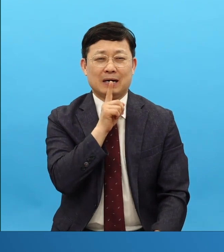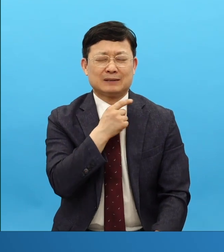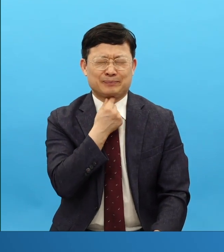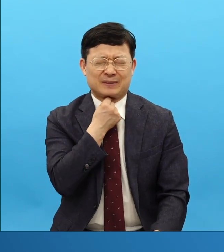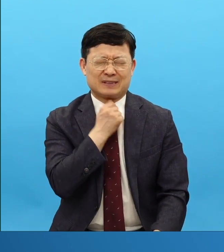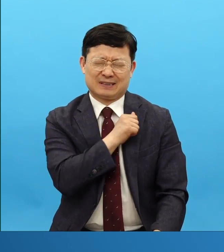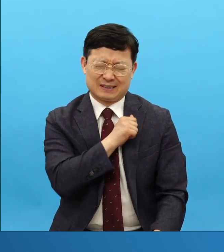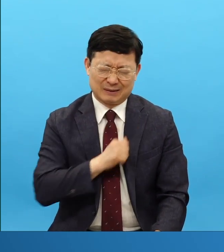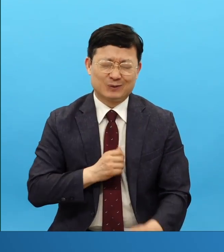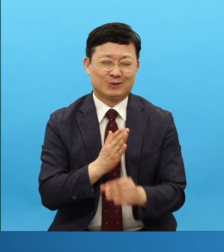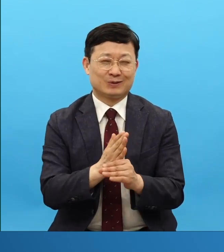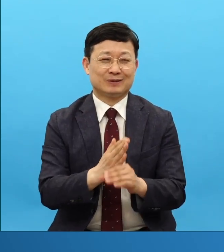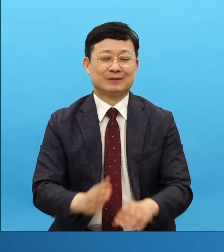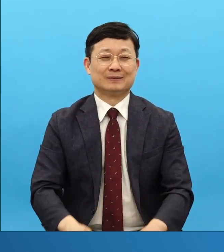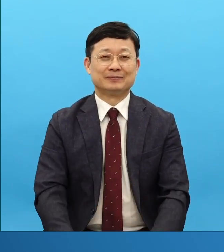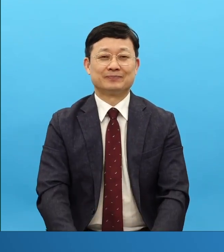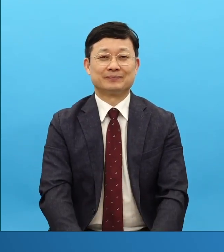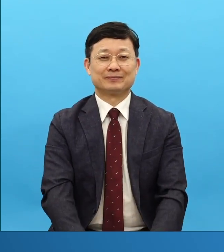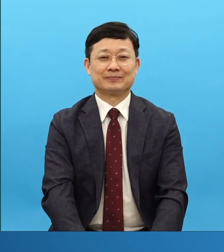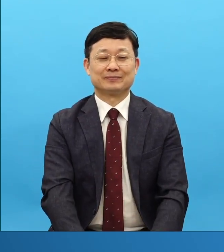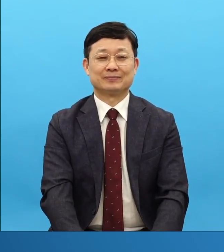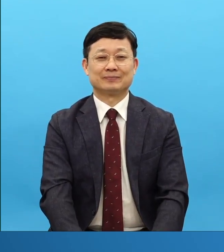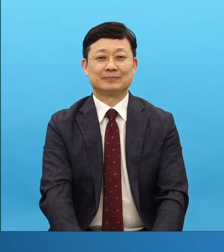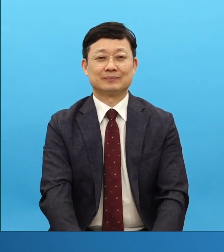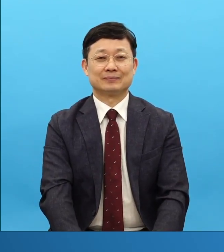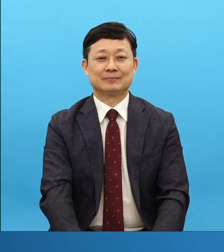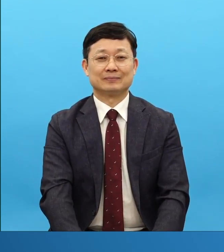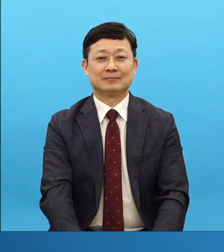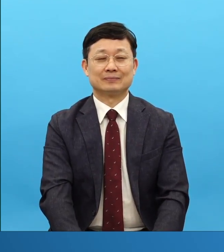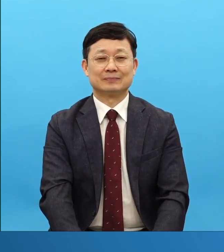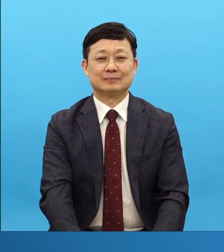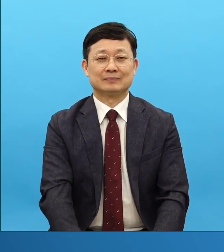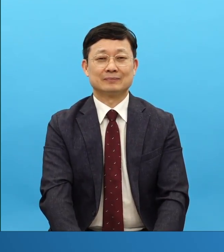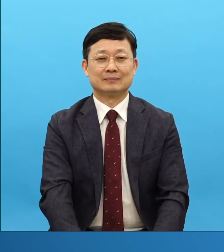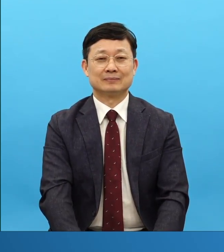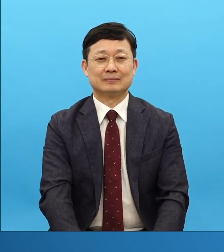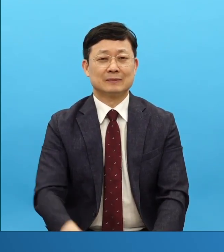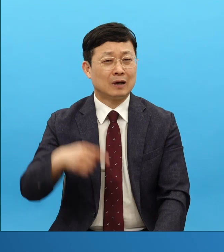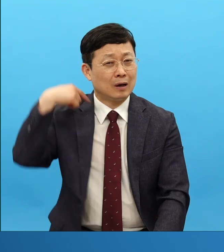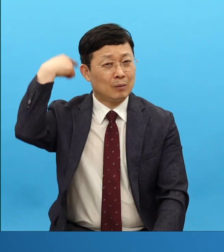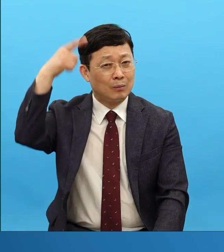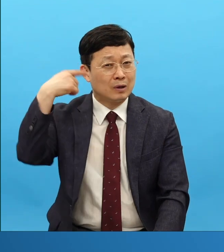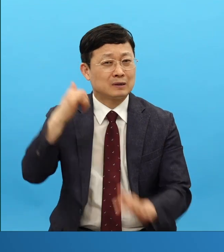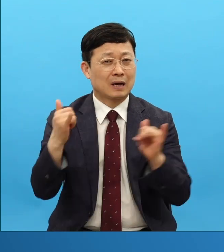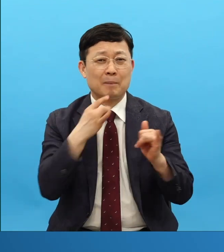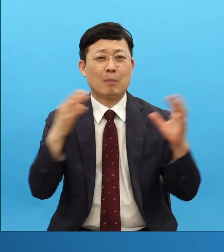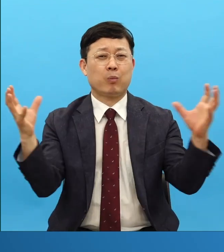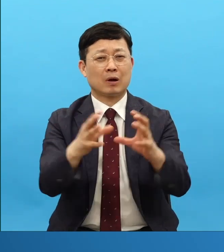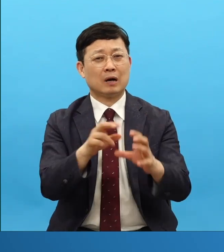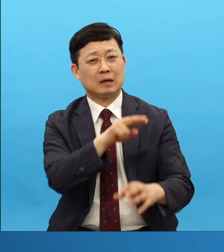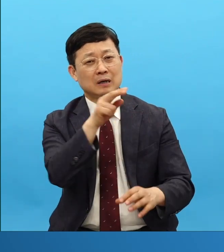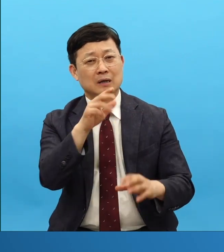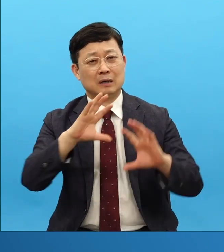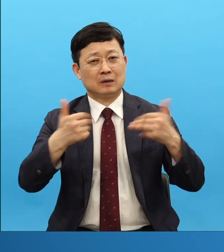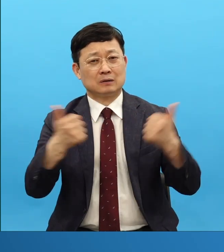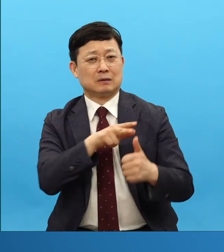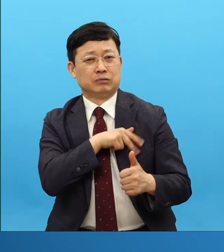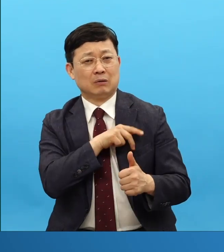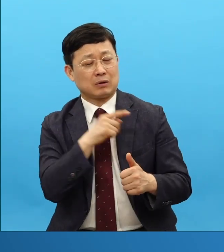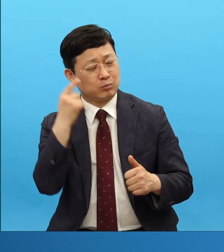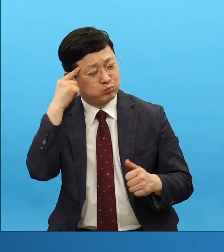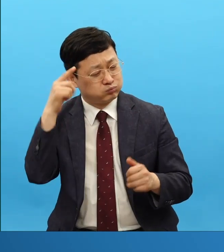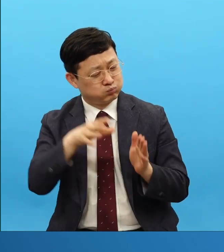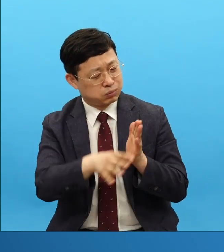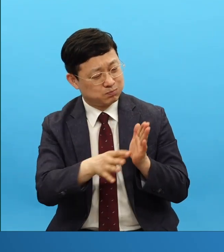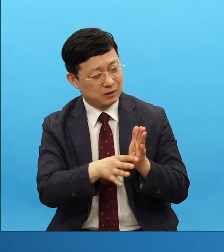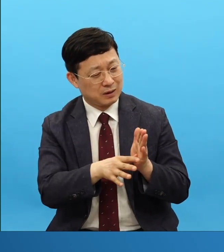need to face them directly. You know, I have so many things to say. I'm going crazy. 이것들 뭐 또라이들만 모였나 할 정도로요. 정신도 또라이 같아. 뭐 하는